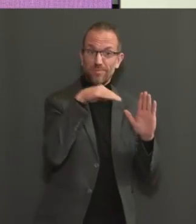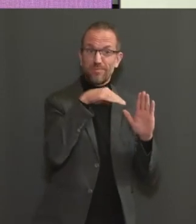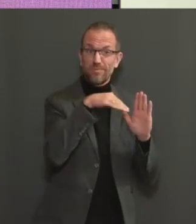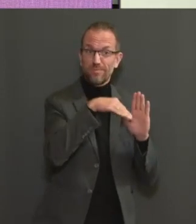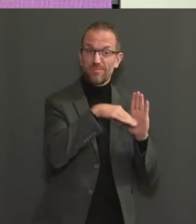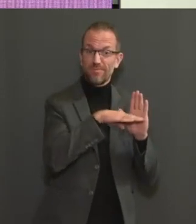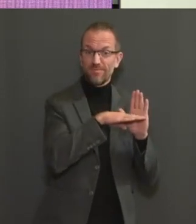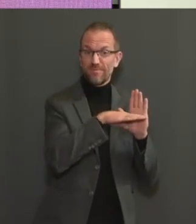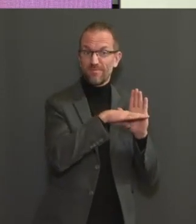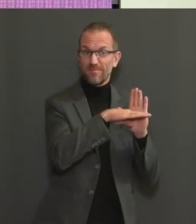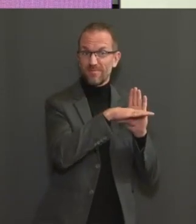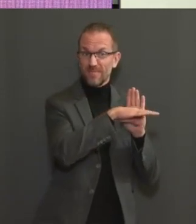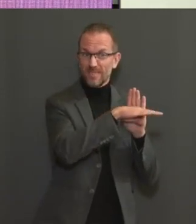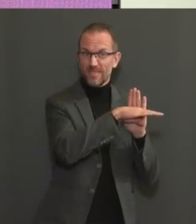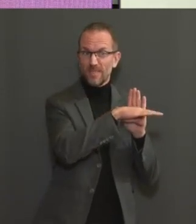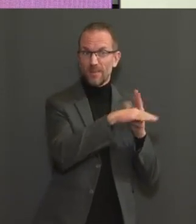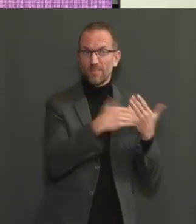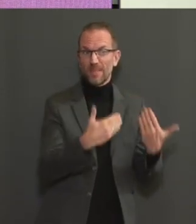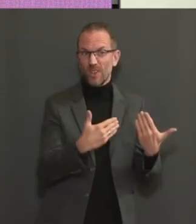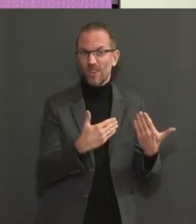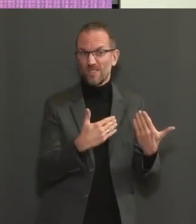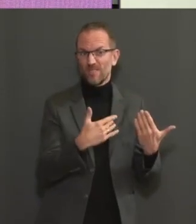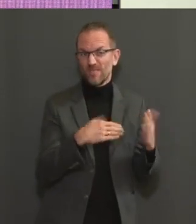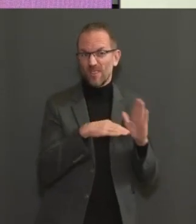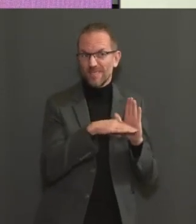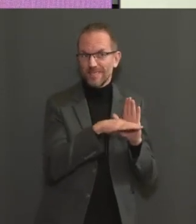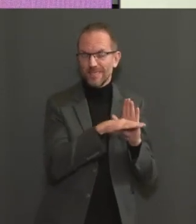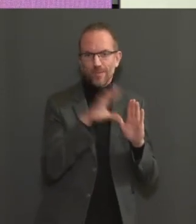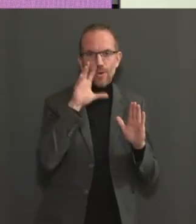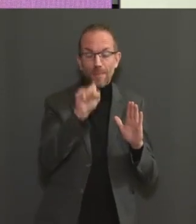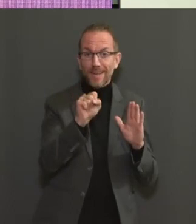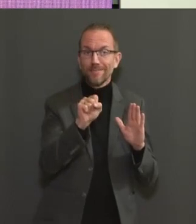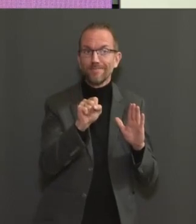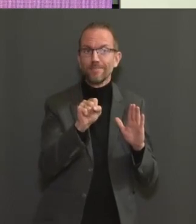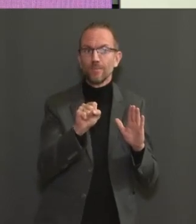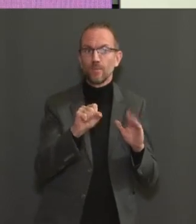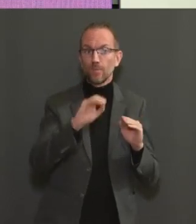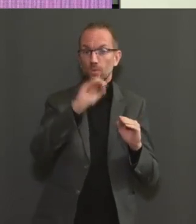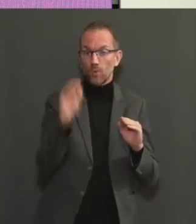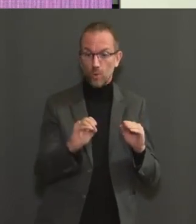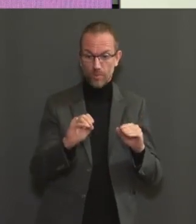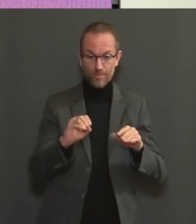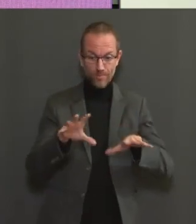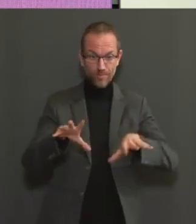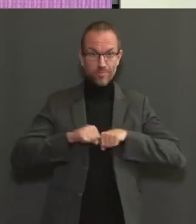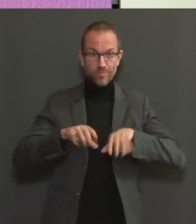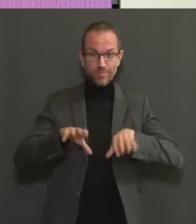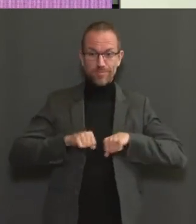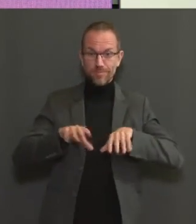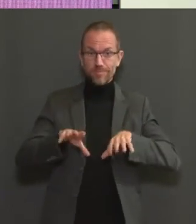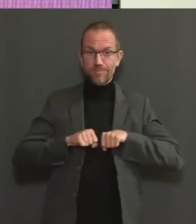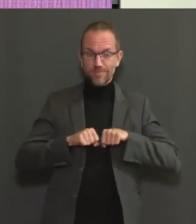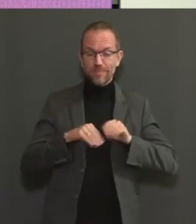de stabilisation, nous voyons actuellement le taux d'infection remonter lentement, surtout en